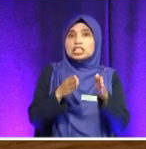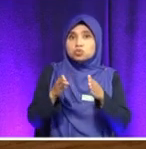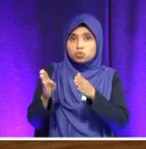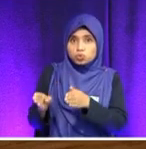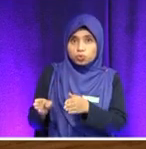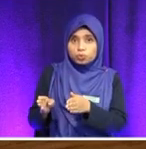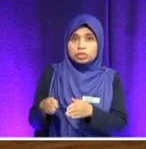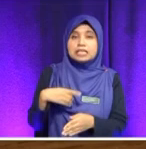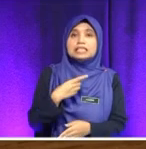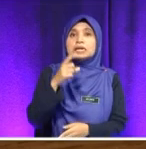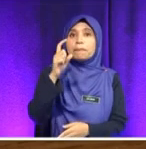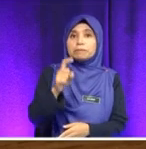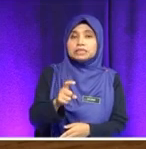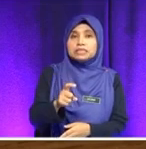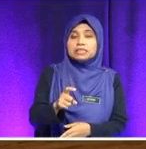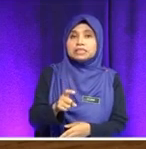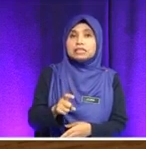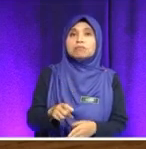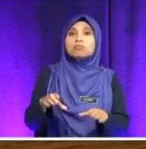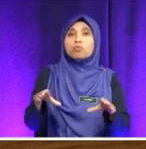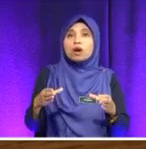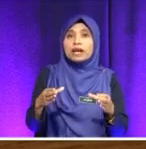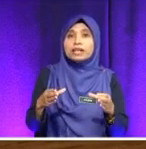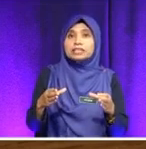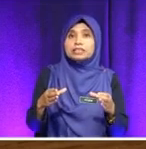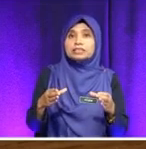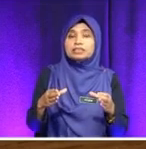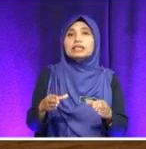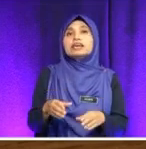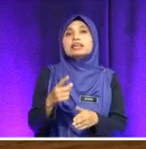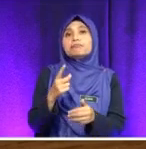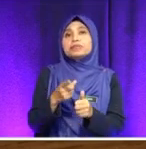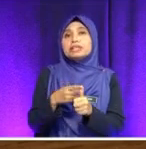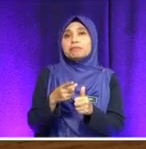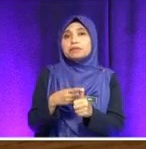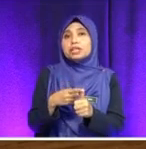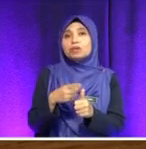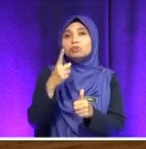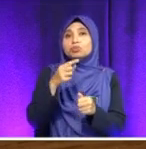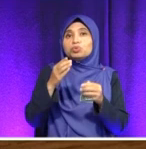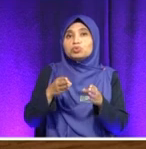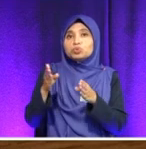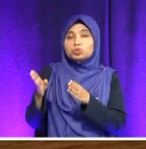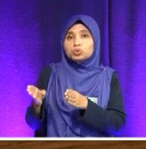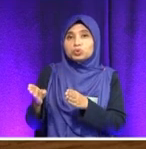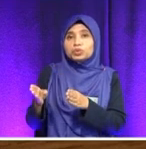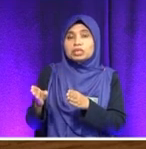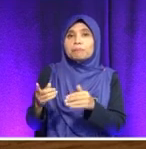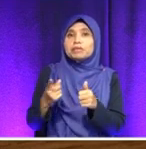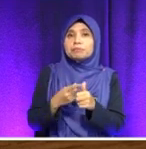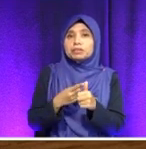meja, kita mestilah melaksanakan proses mise en place. Okey, mise en place bagi susun atur peranggu meja yang pertama